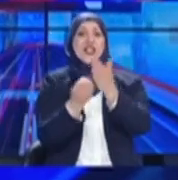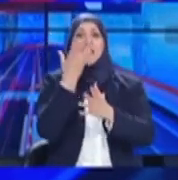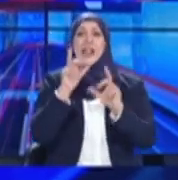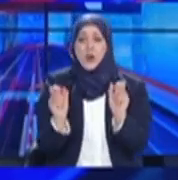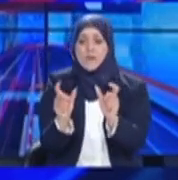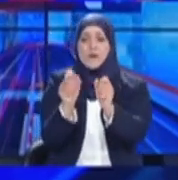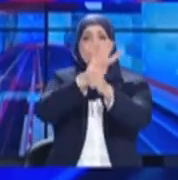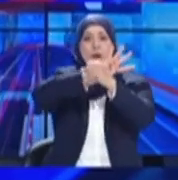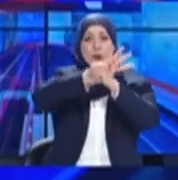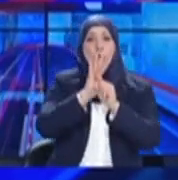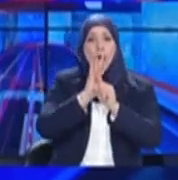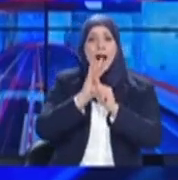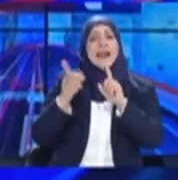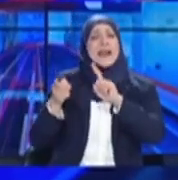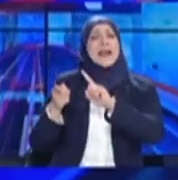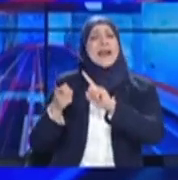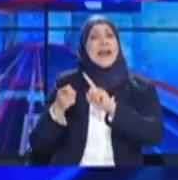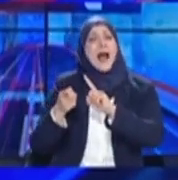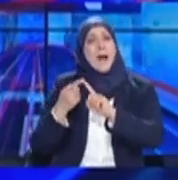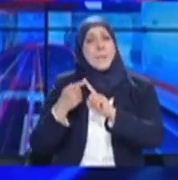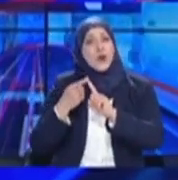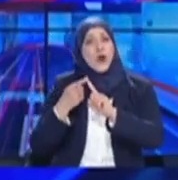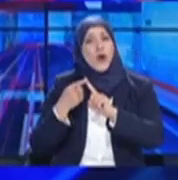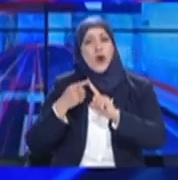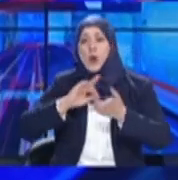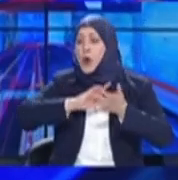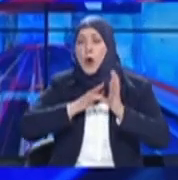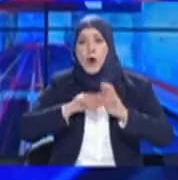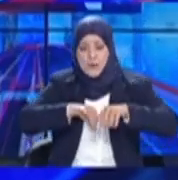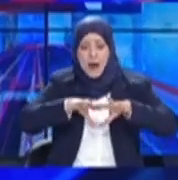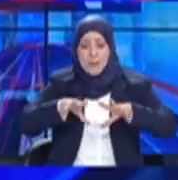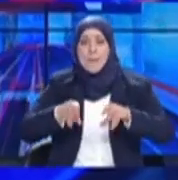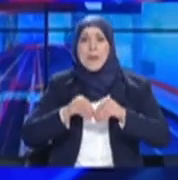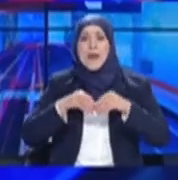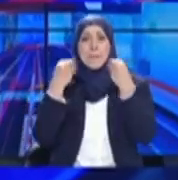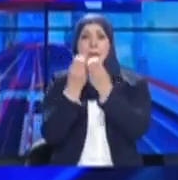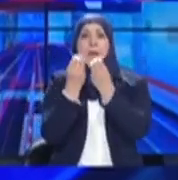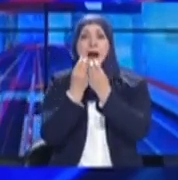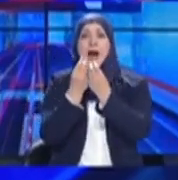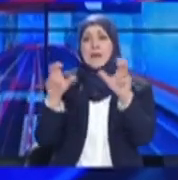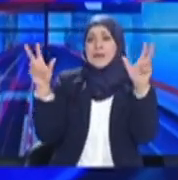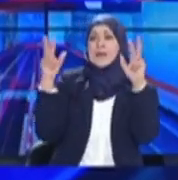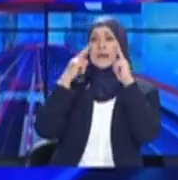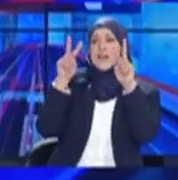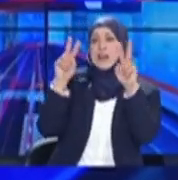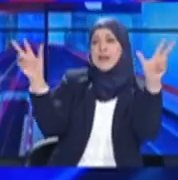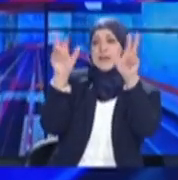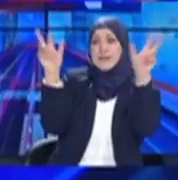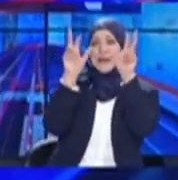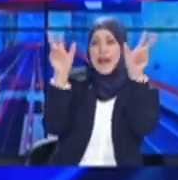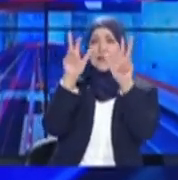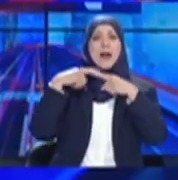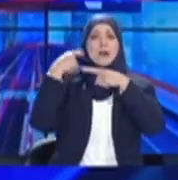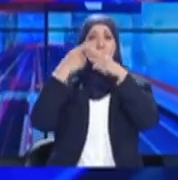يلزمها تكون مجال حديث العائله كلها وهي ملمومه مع التلفز ان ان نذكر انه حصل